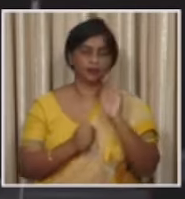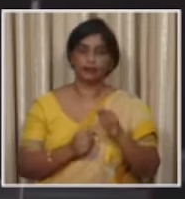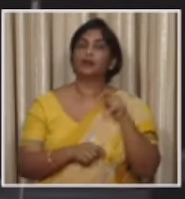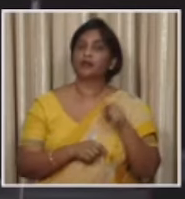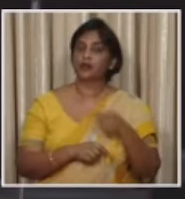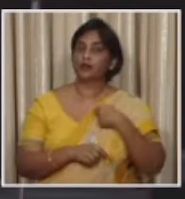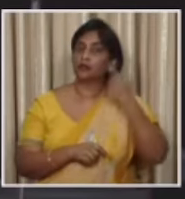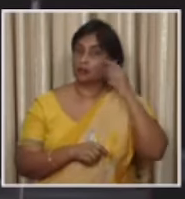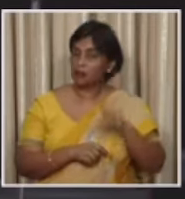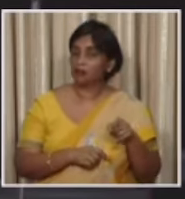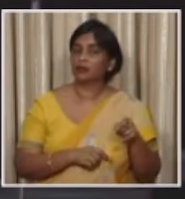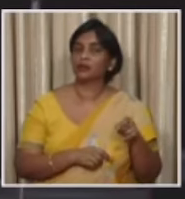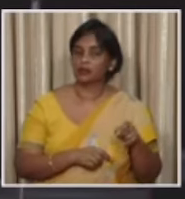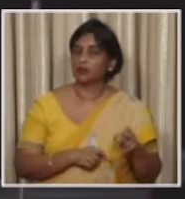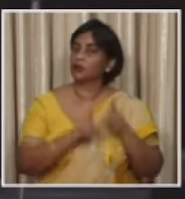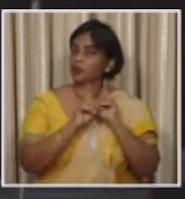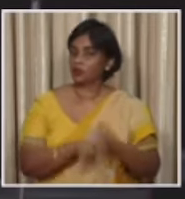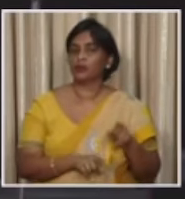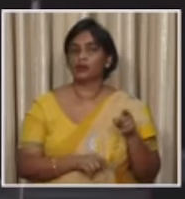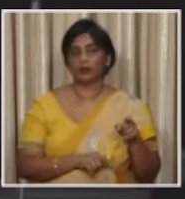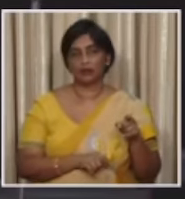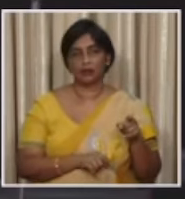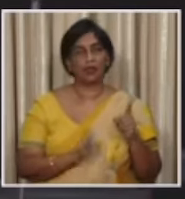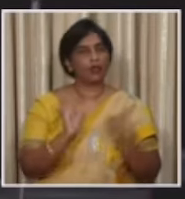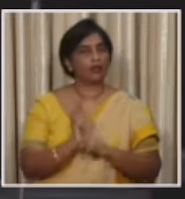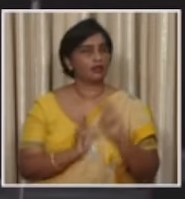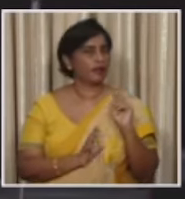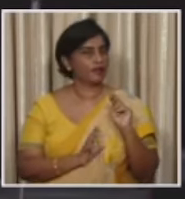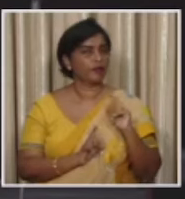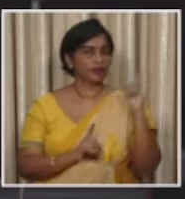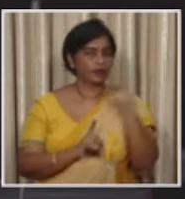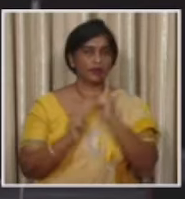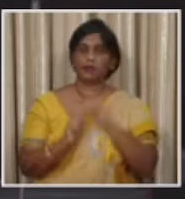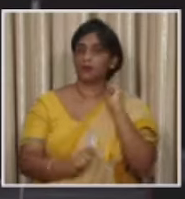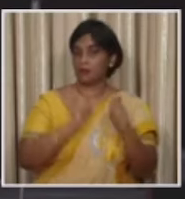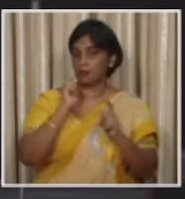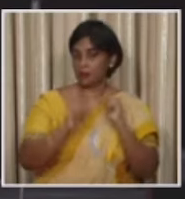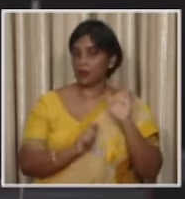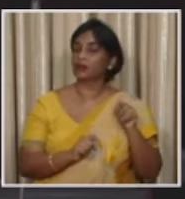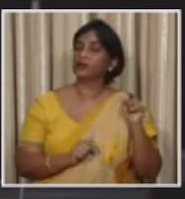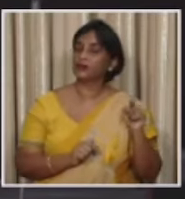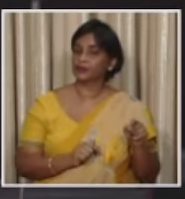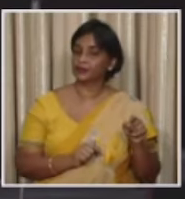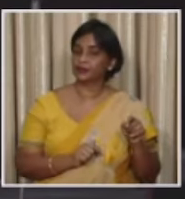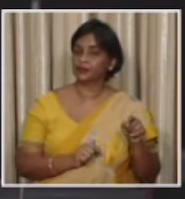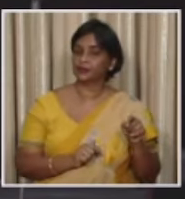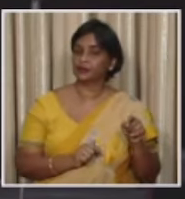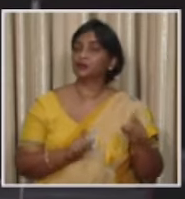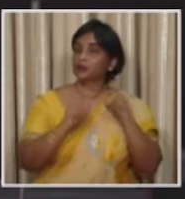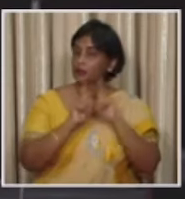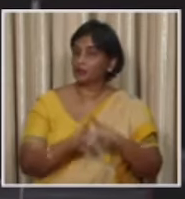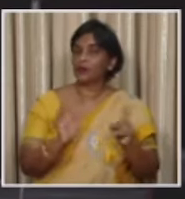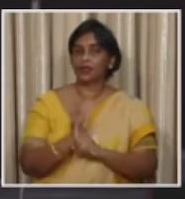තියෙනවා. බලාපොරොත්තු වෙන්නේ මේ ලක්ෂ 20ක් පළවෙනි වටේ දෙන්න බලාපොරොත්තු වුණා. මේ තත්ත්වය